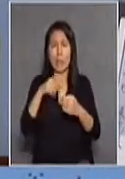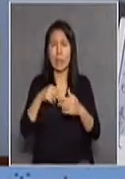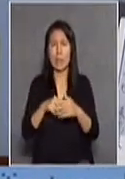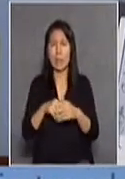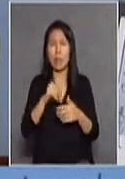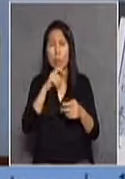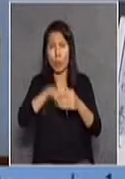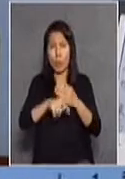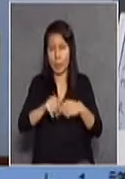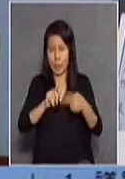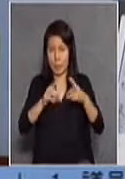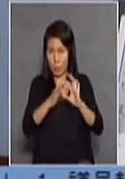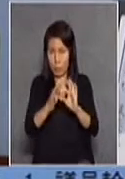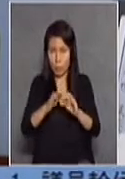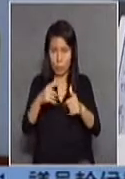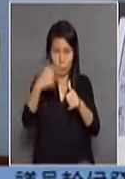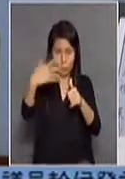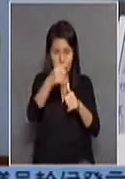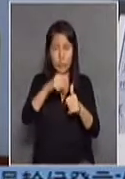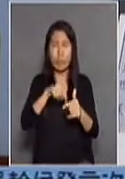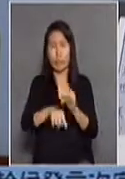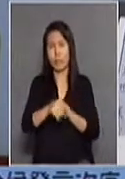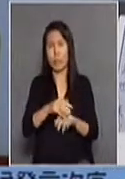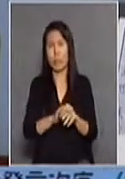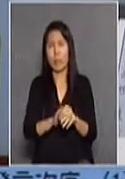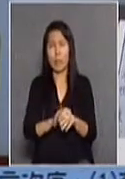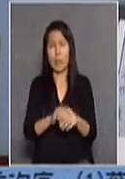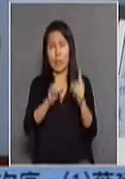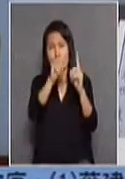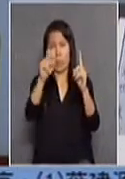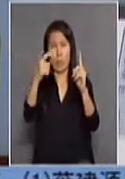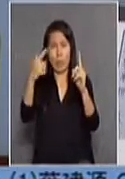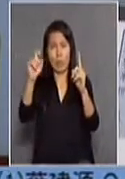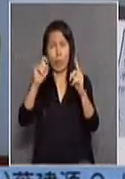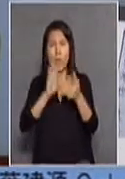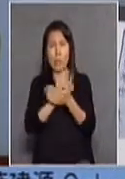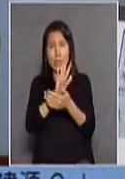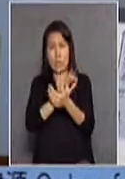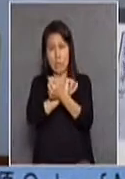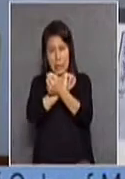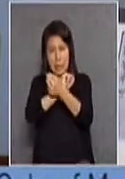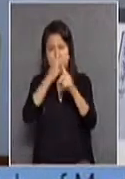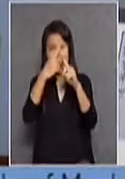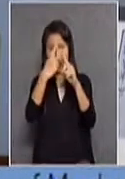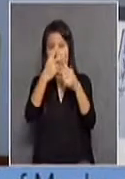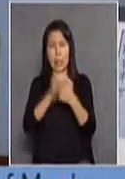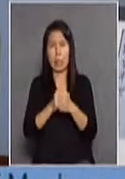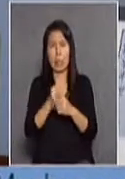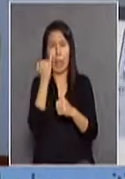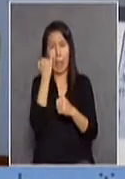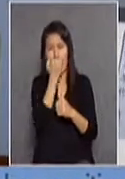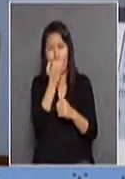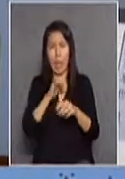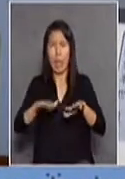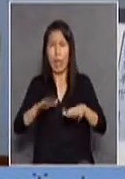聯的領袖，在89年之後坐12年監，眼盲手腳